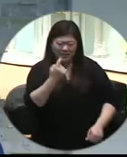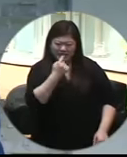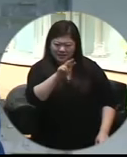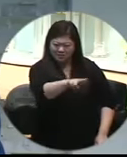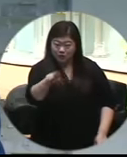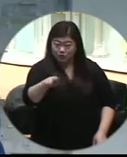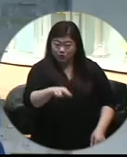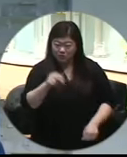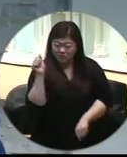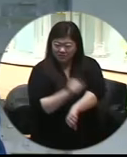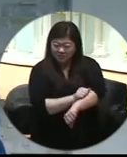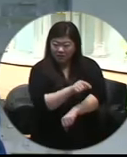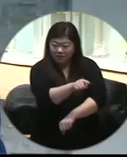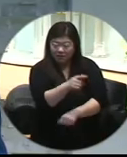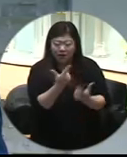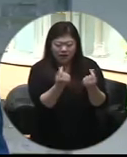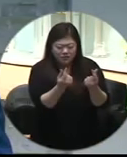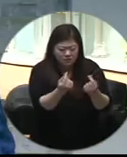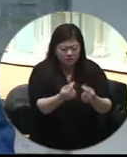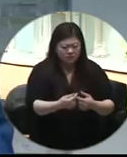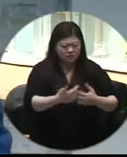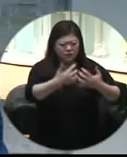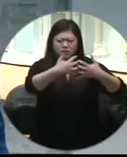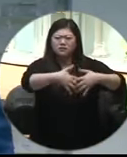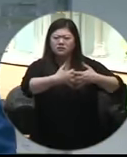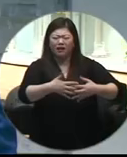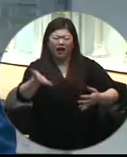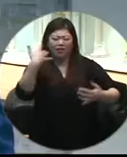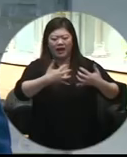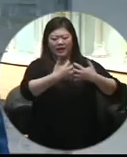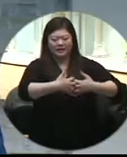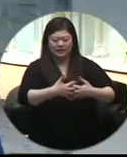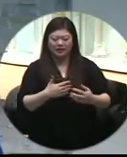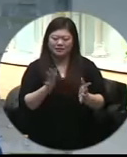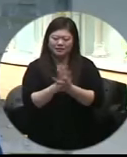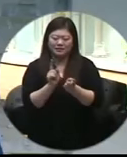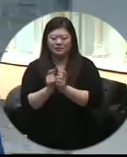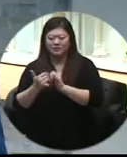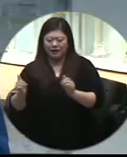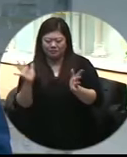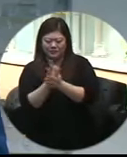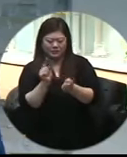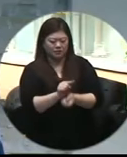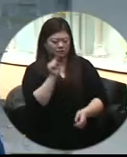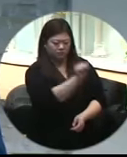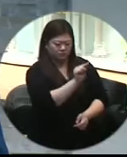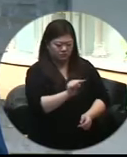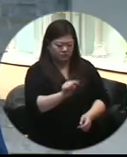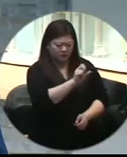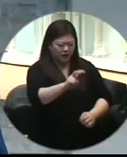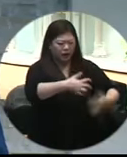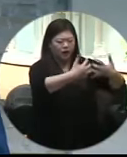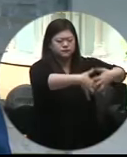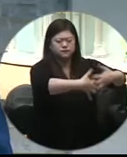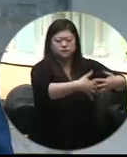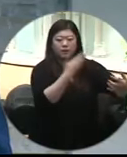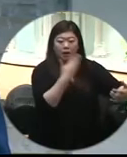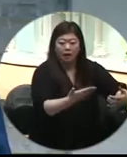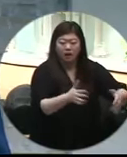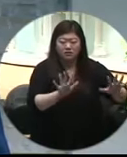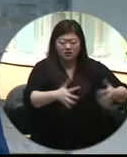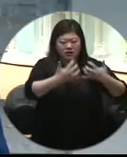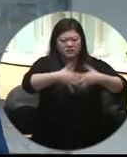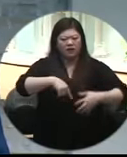인공지능을 가진 로봇이 이렇게 사람이 해오던 모든 일들을 대처하게